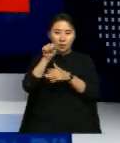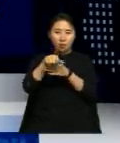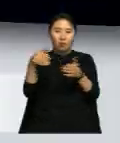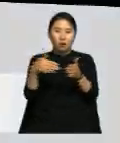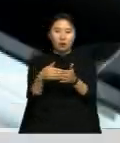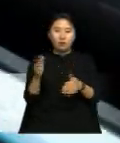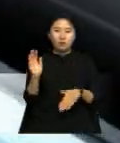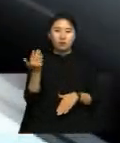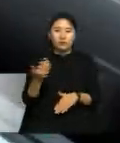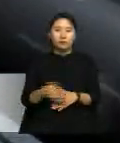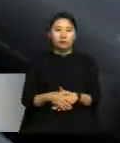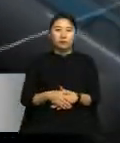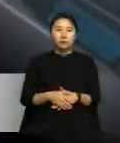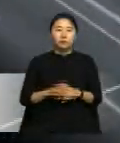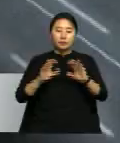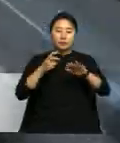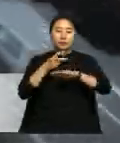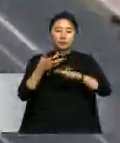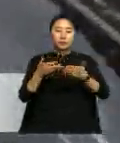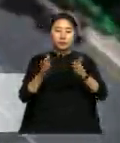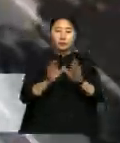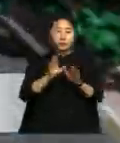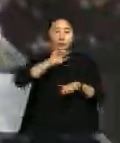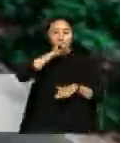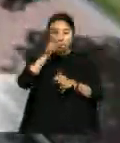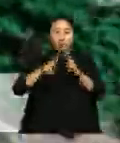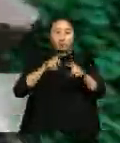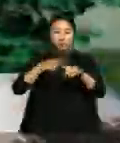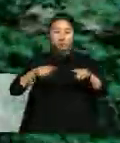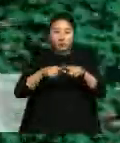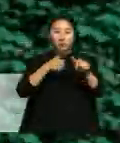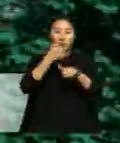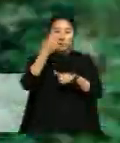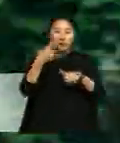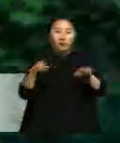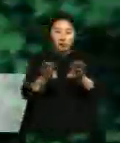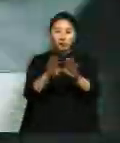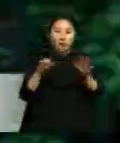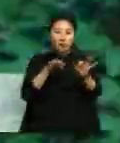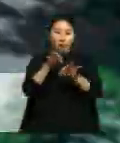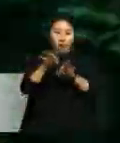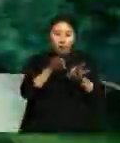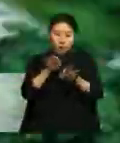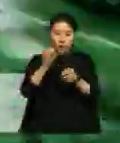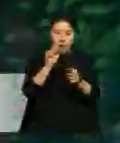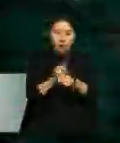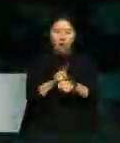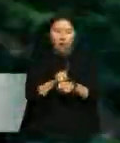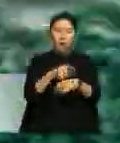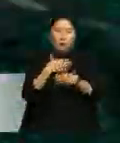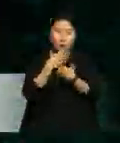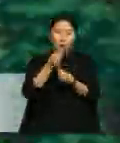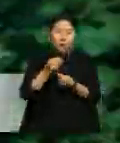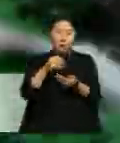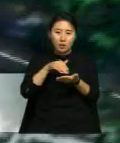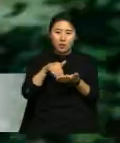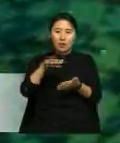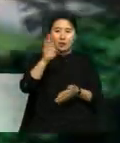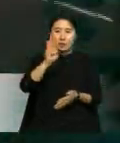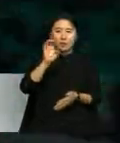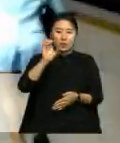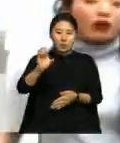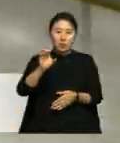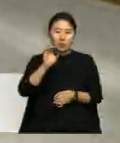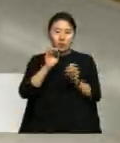통과했습니다 국토교통부는 재정 서 평가 위원회 를 열고 경제성 지표인 비용 대비 편익이 우린 b 씨가